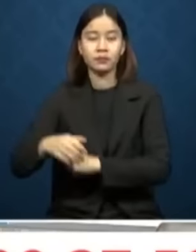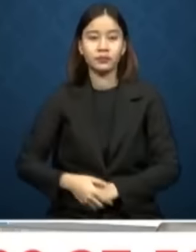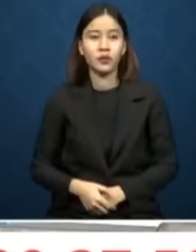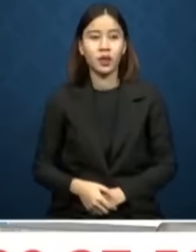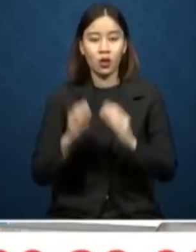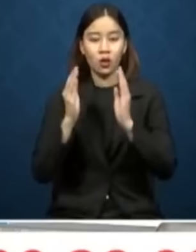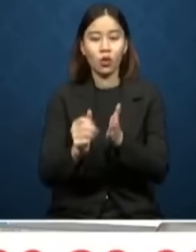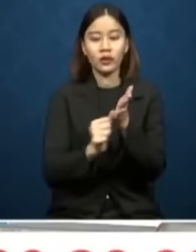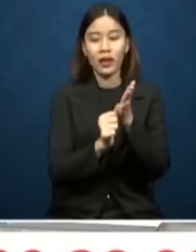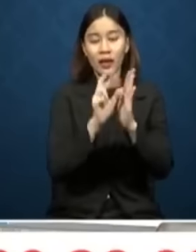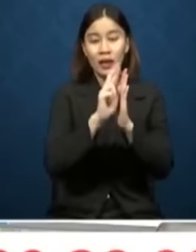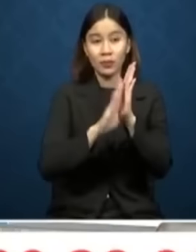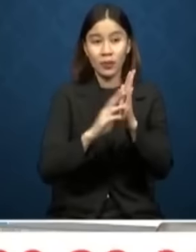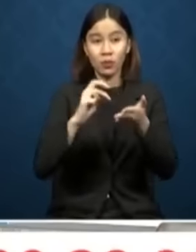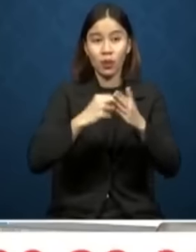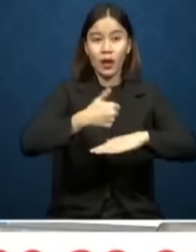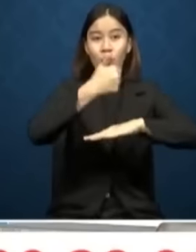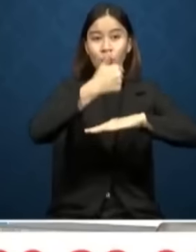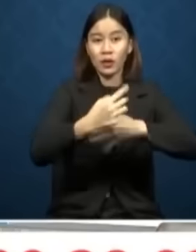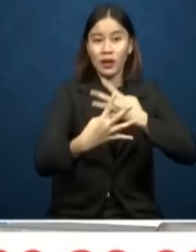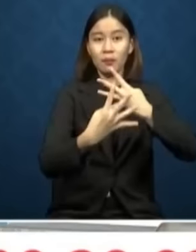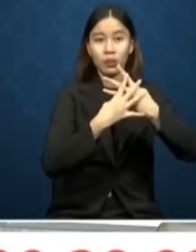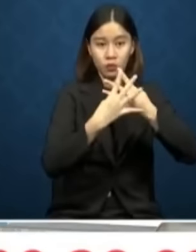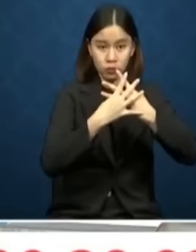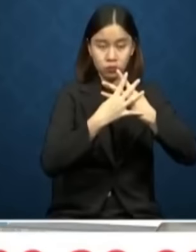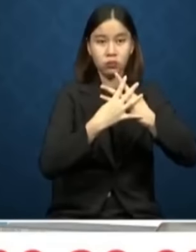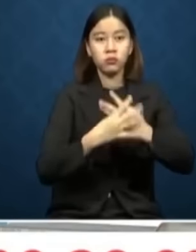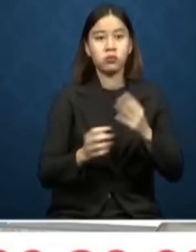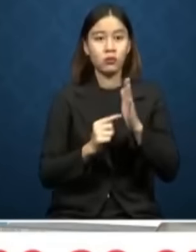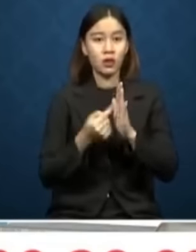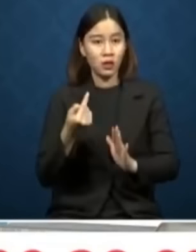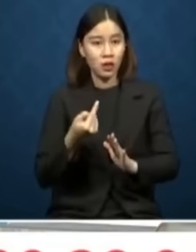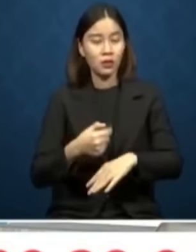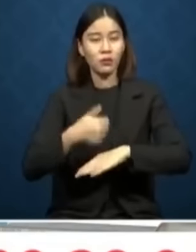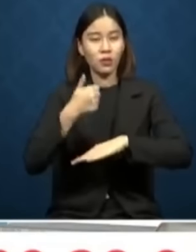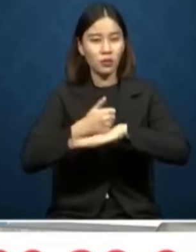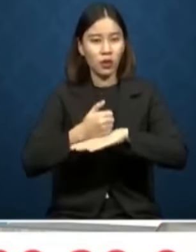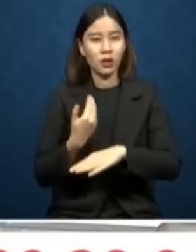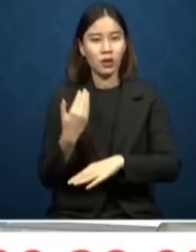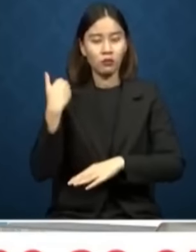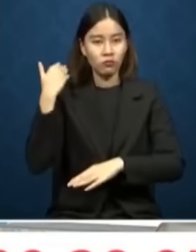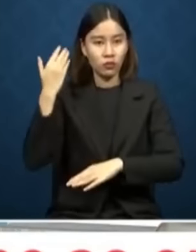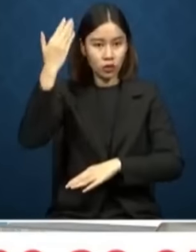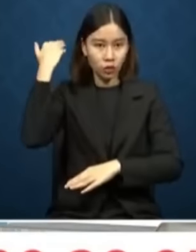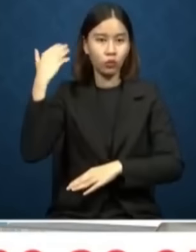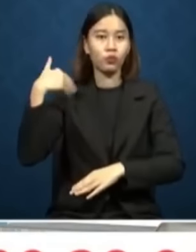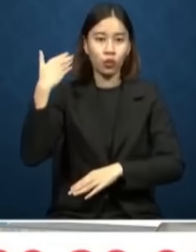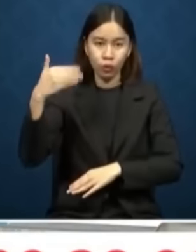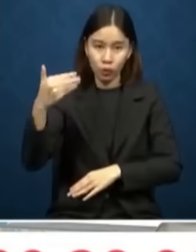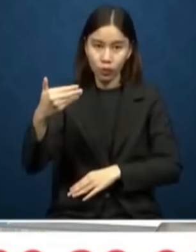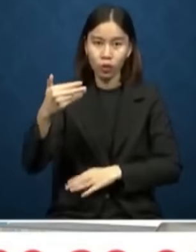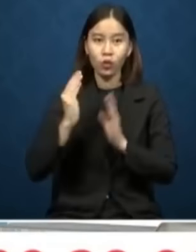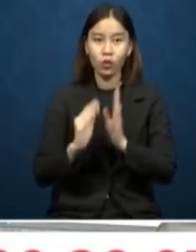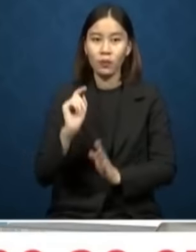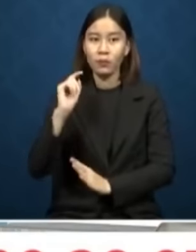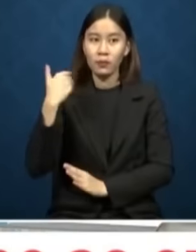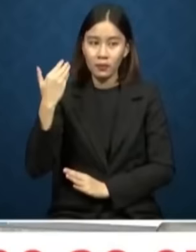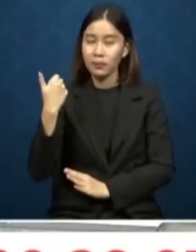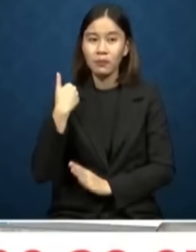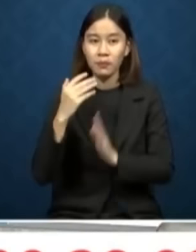คนแก้ระเบียบคืออธิบดีราชทัณฑ์ตั้งแต่ท่านอธิบดีอายุธมาท่านอธิบดีนรัตน์นรัตน์ก่อนใ